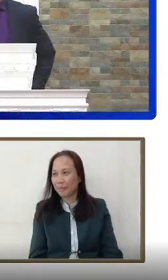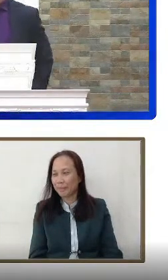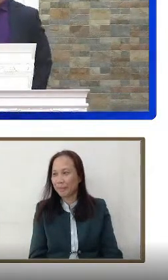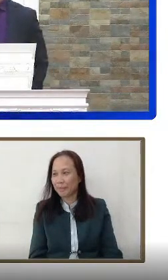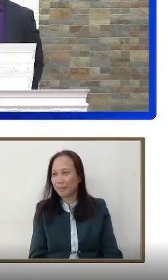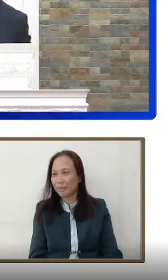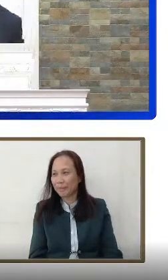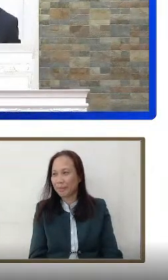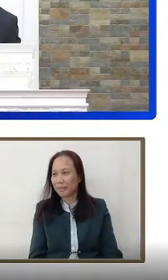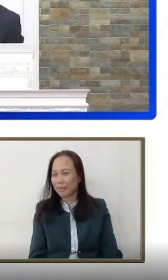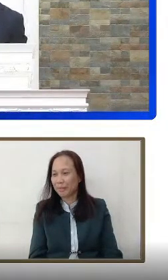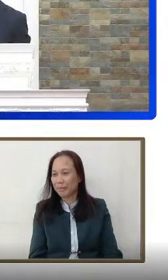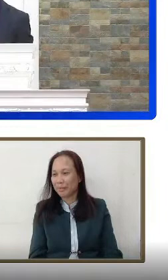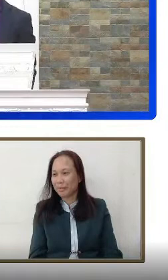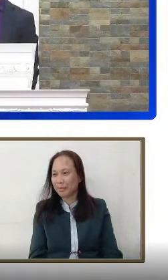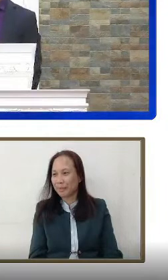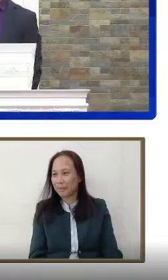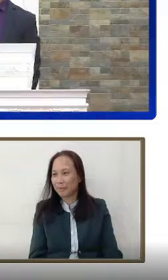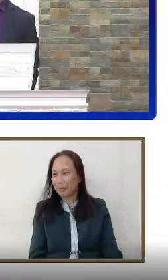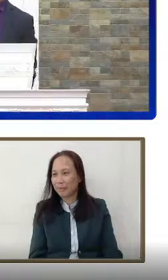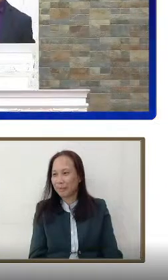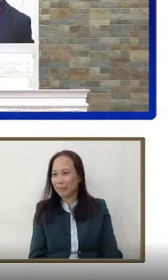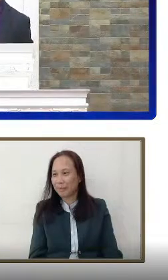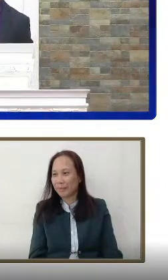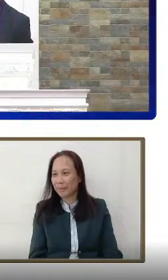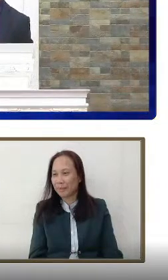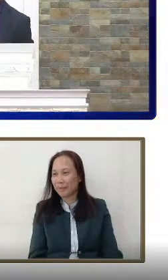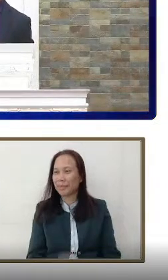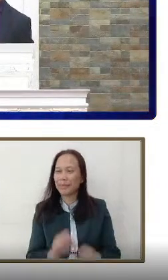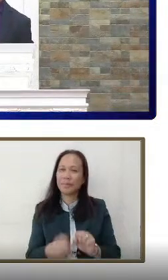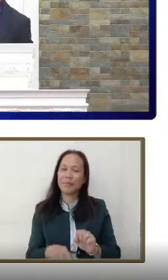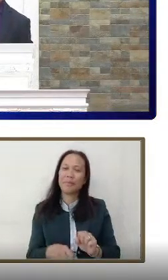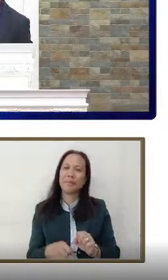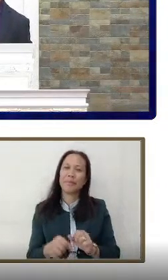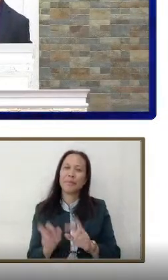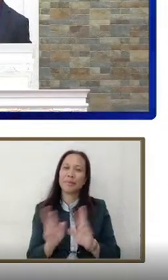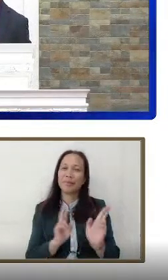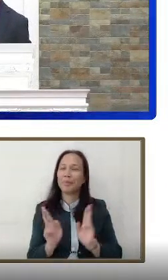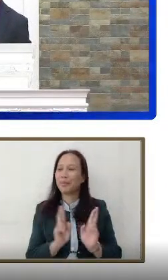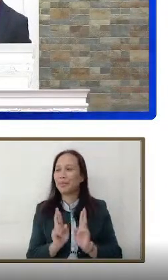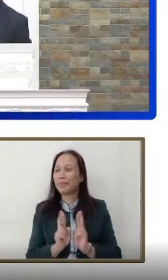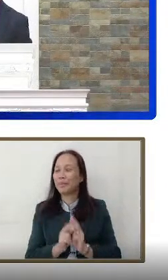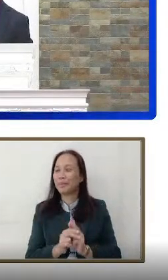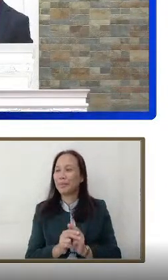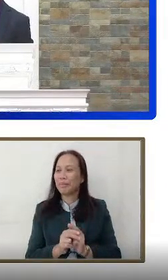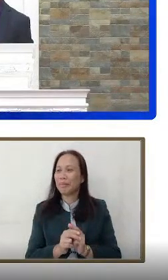Siya ang nagdala ng kasalanan eh. But anyways. So, ihandaan nyo lang ha.